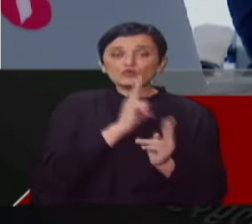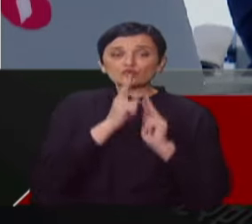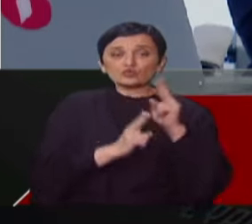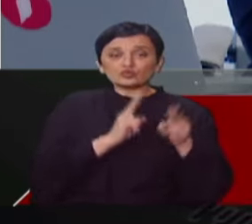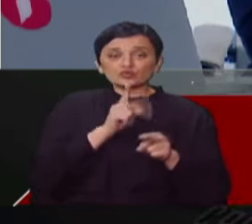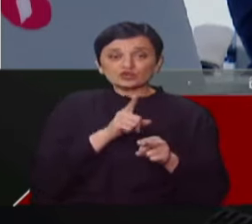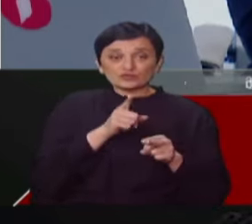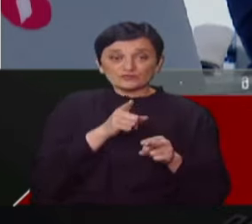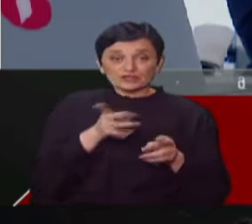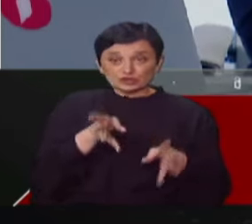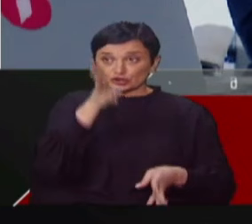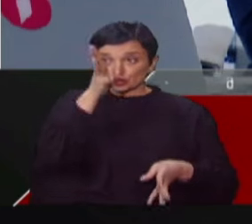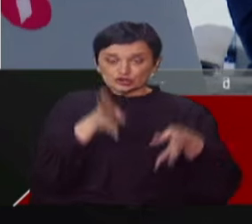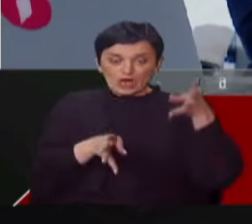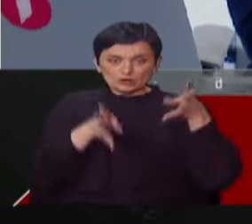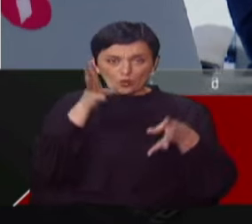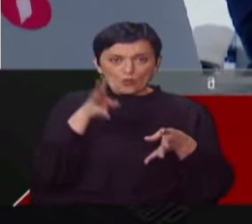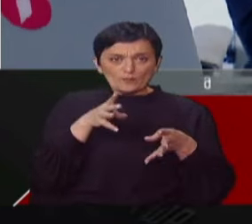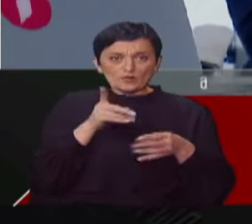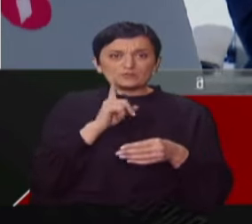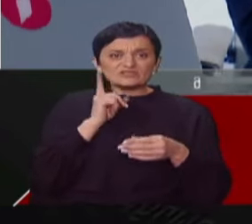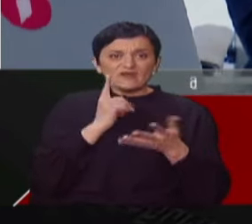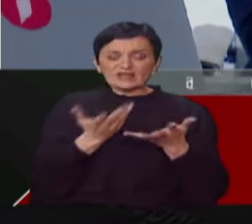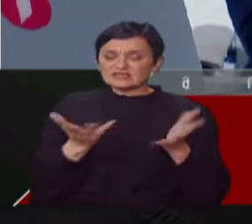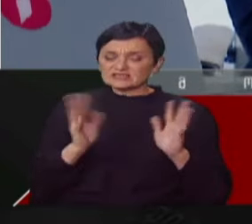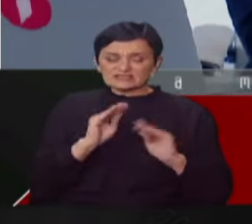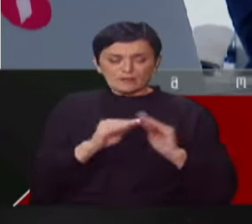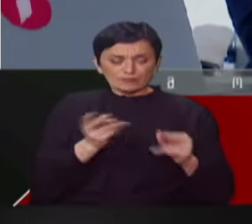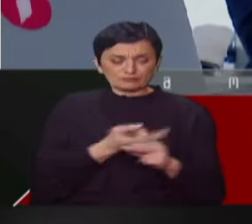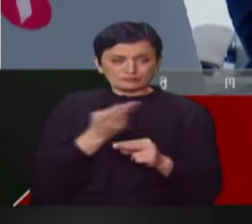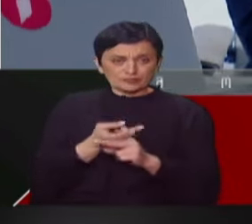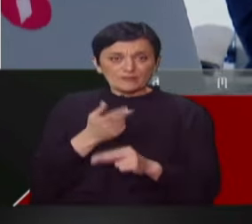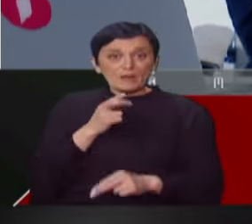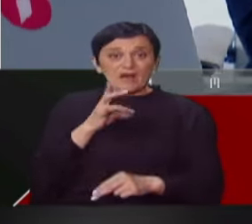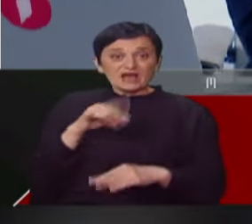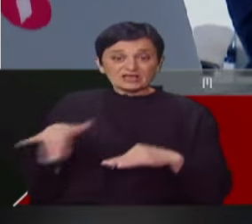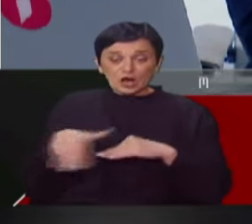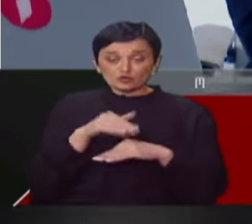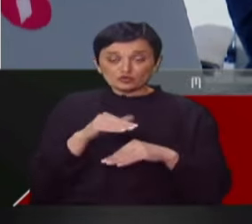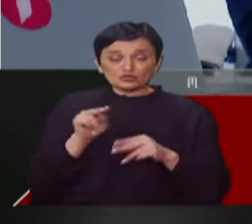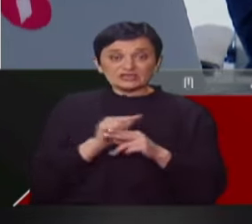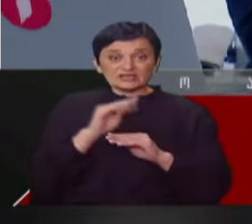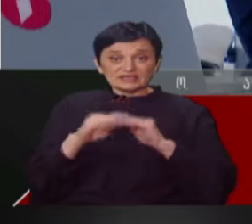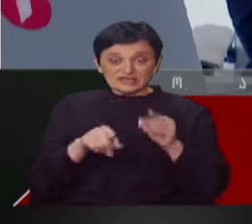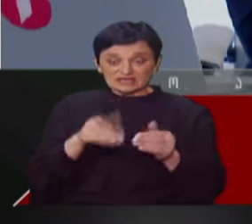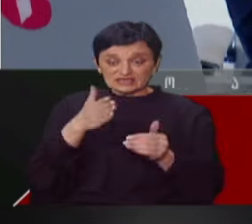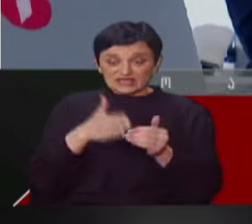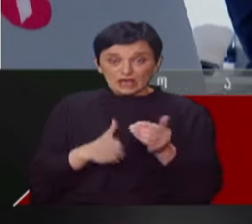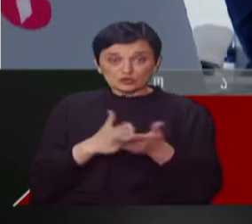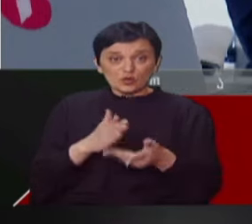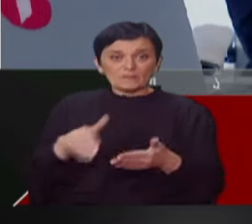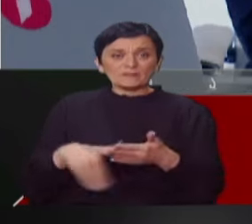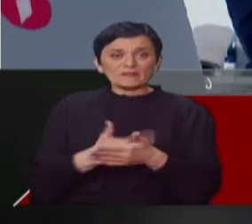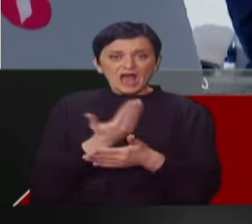am shenobebi itsiravs mtsvane sapas. Chven nakhet rom Bagrationis kuchis reabilitatsia dasasuls uakhlovdeba da ik